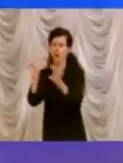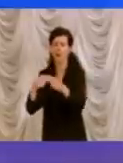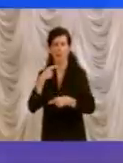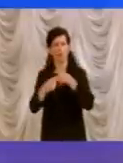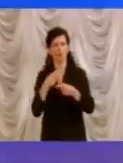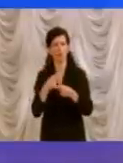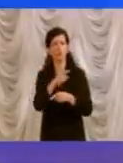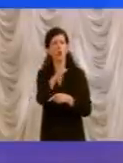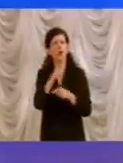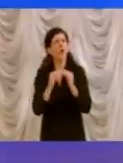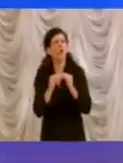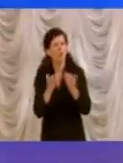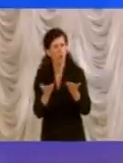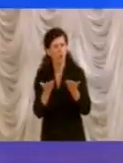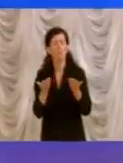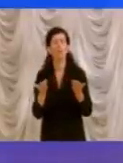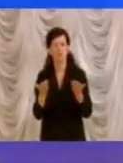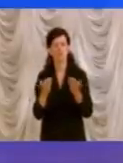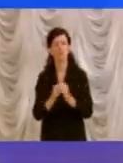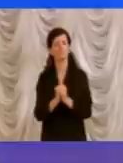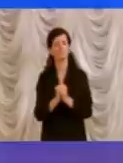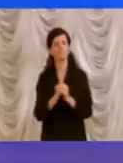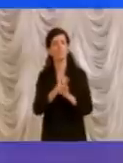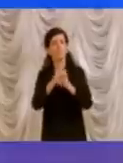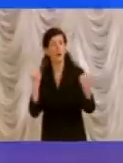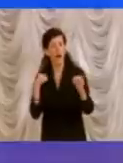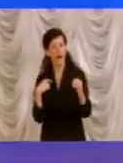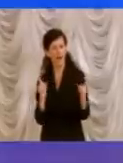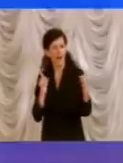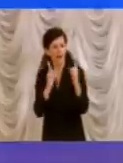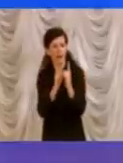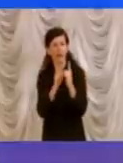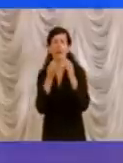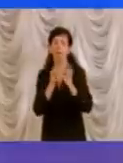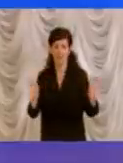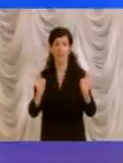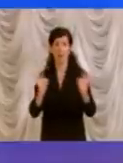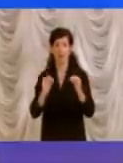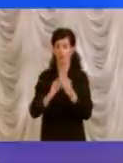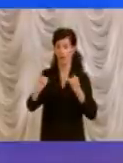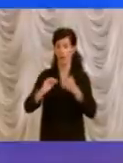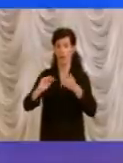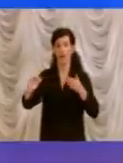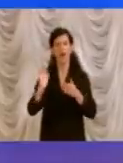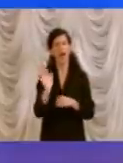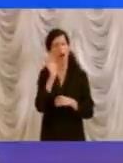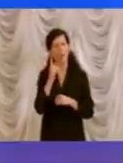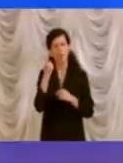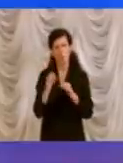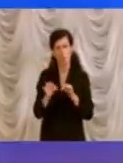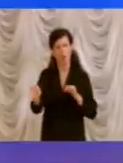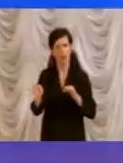puoi fare non bisogna mai avvicinarsi bisogna rispettare distanze in sicurezza almeno un metro